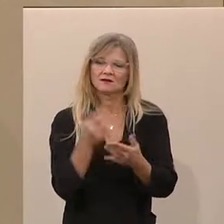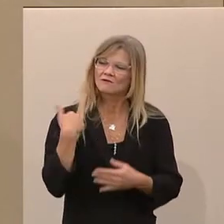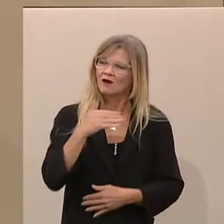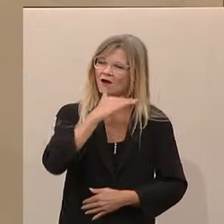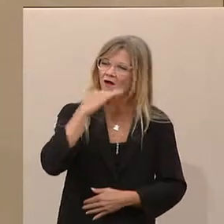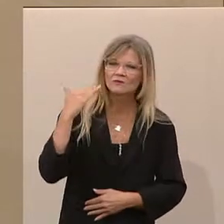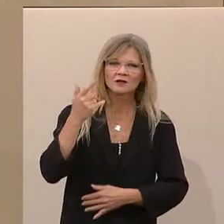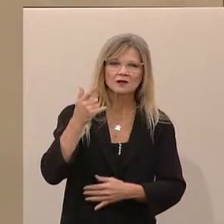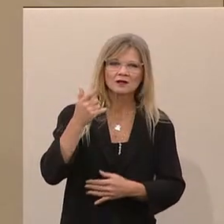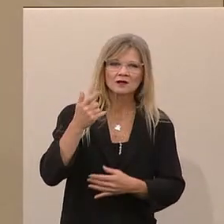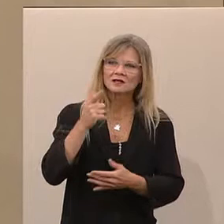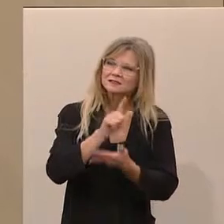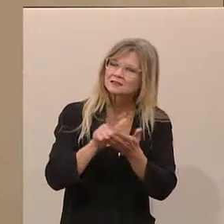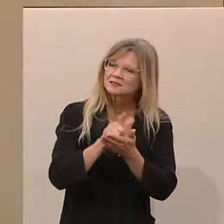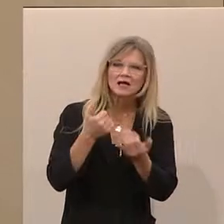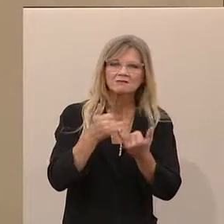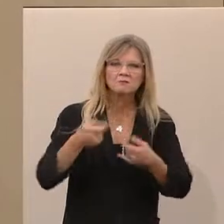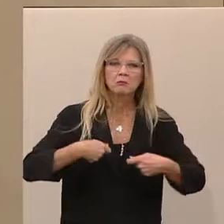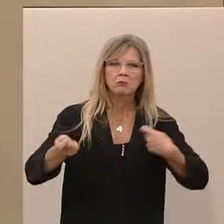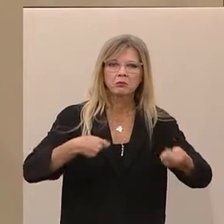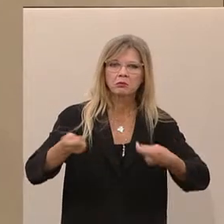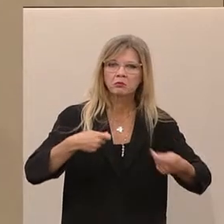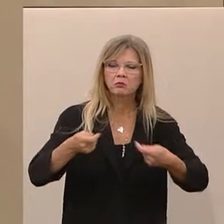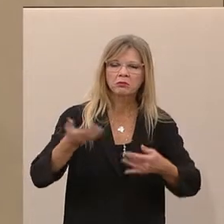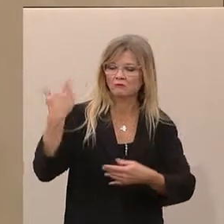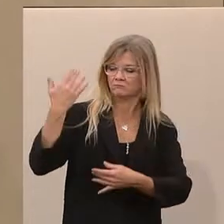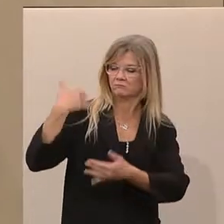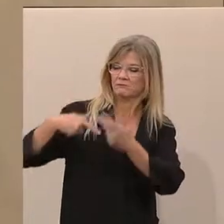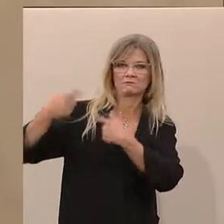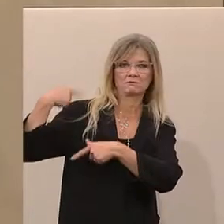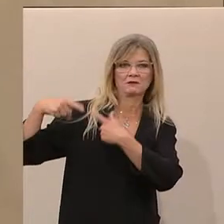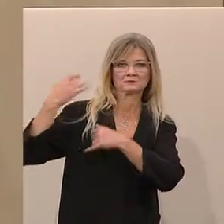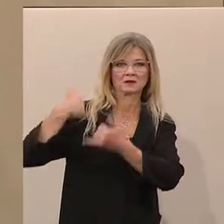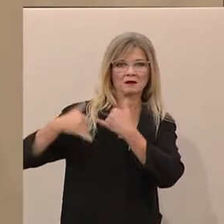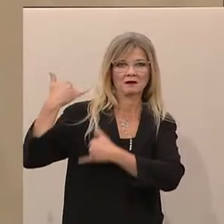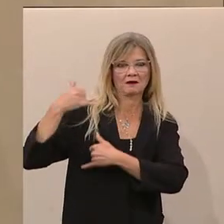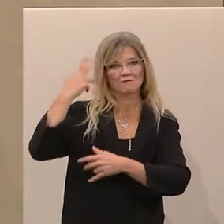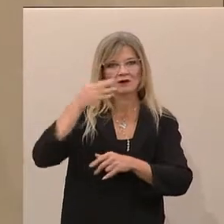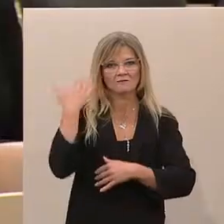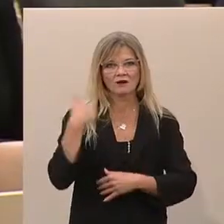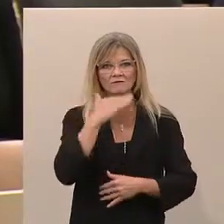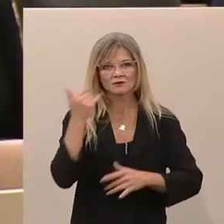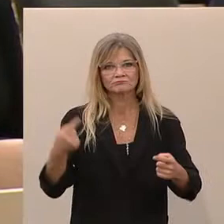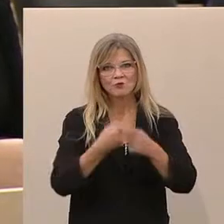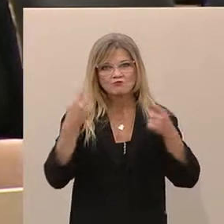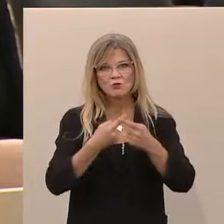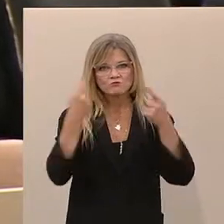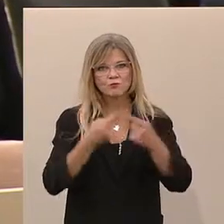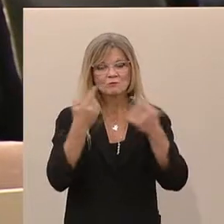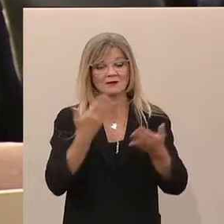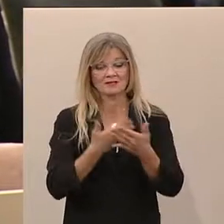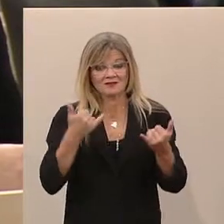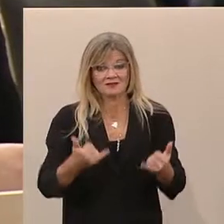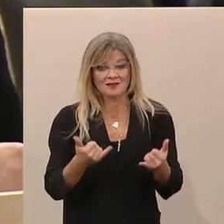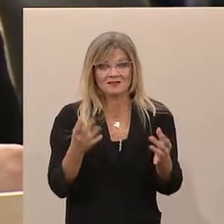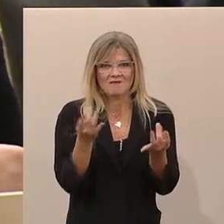in den letzten Jahren aufgrund dieser Streitigkeiten und wir haben daher hier diese knappe Zeit zu